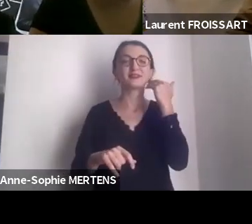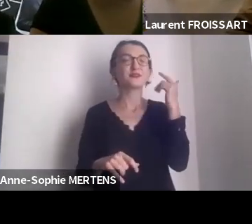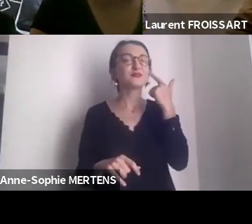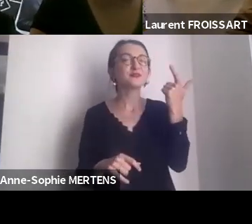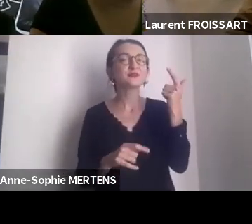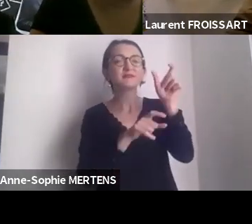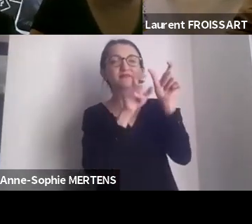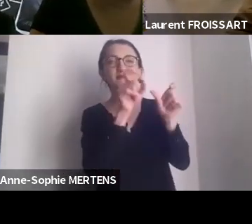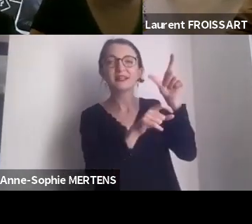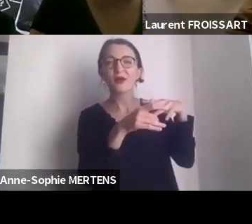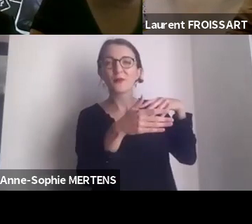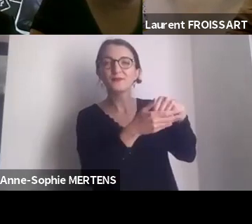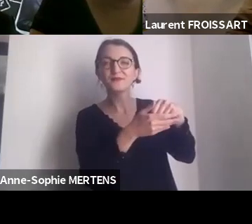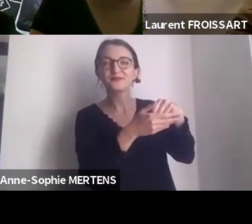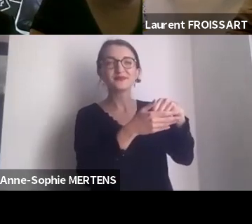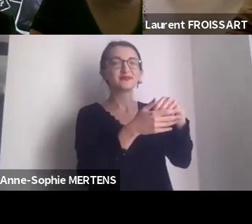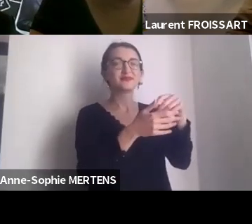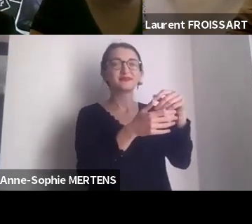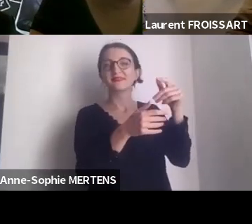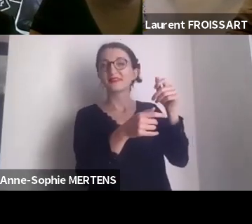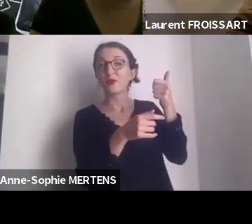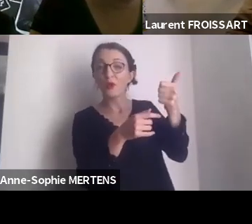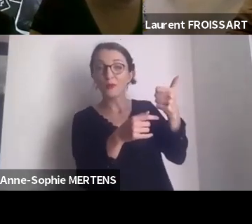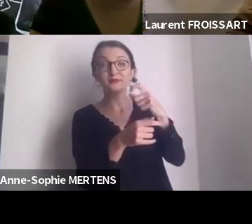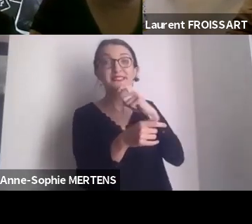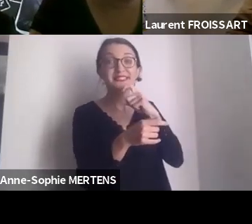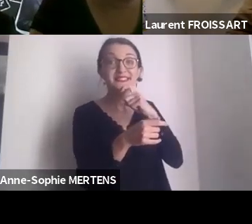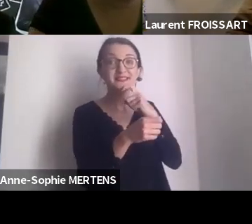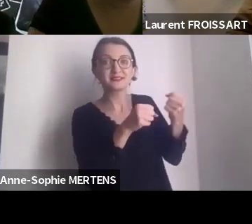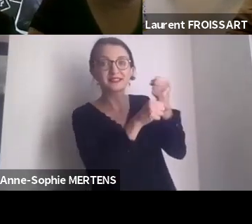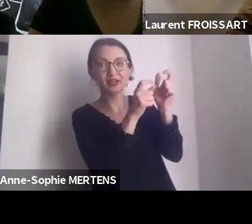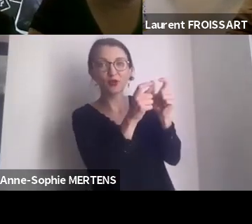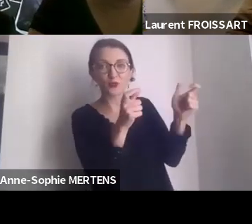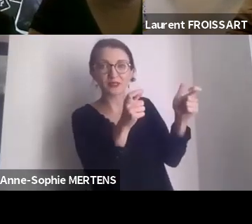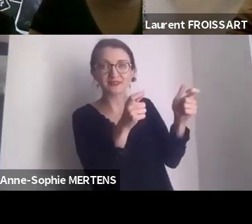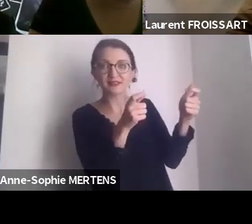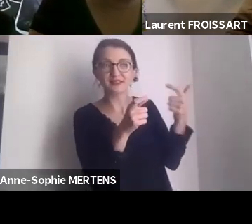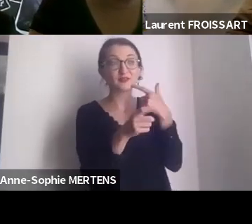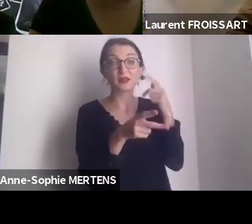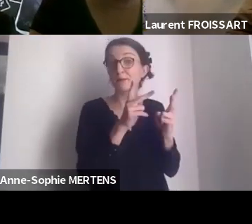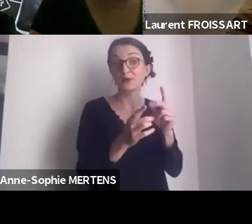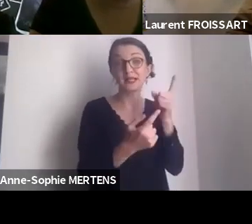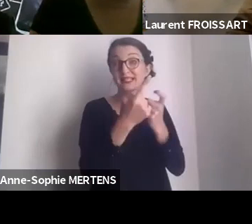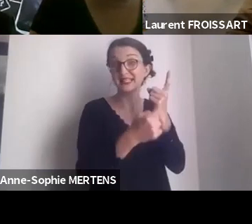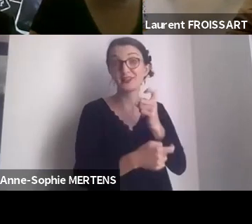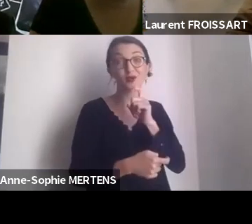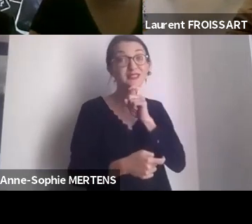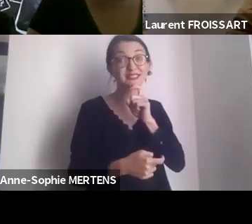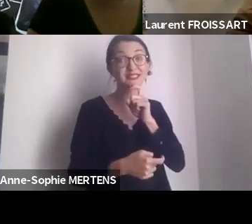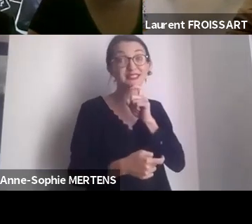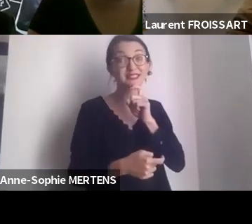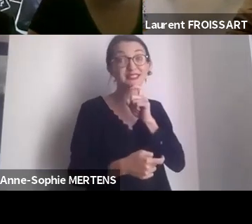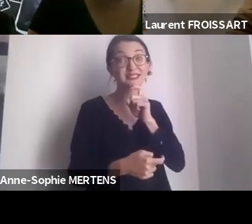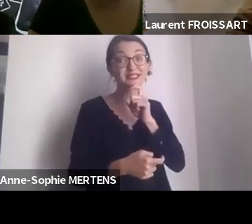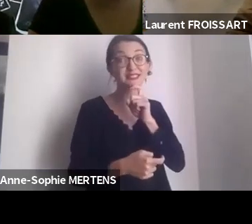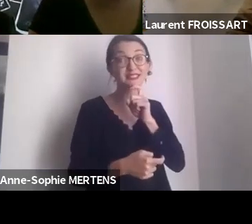beaucoup de gens qui démarrent leurs activités. Donc, ce n'est pas forcément des gens qui ont déjà des clients. Ils ont peut-être plutôt des prospects ou alors ils